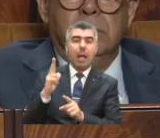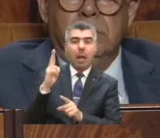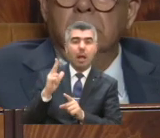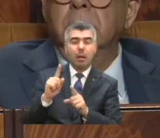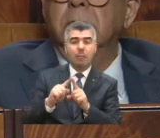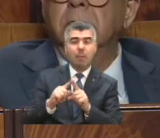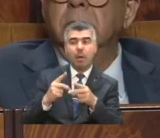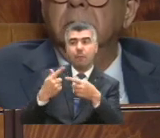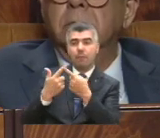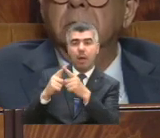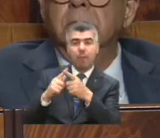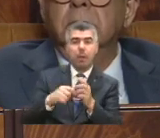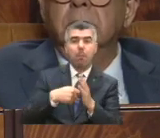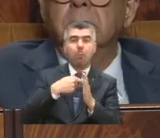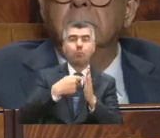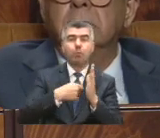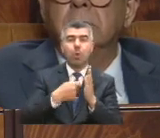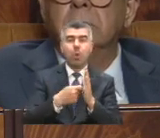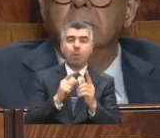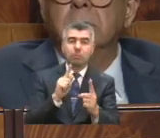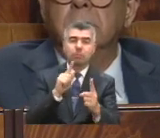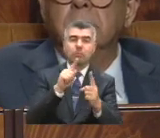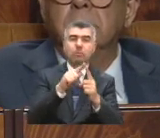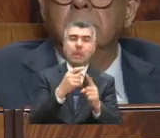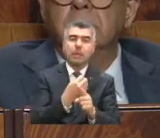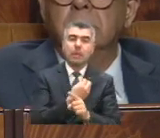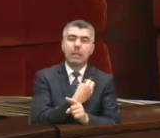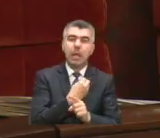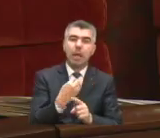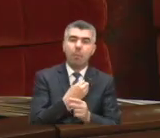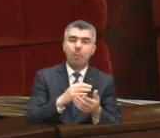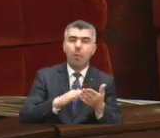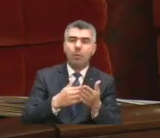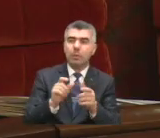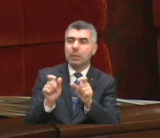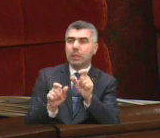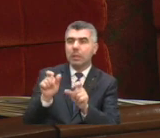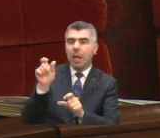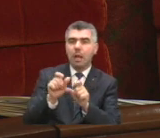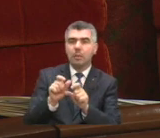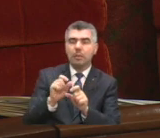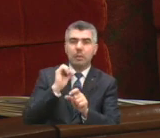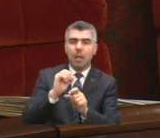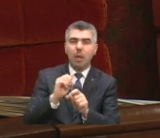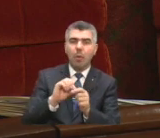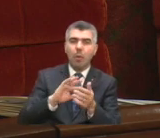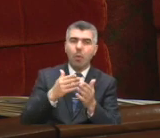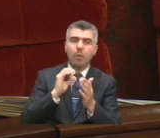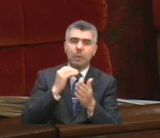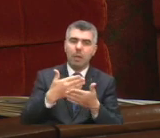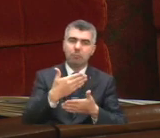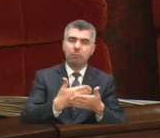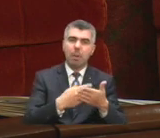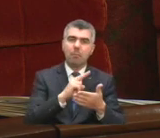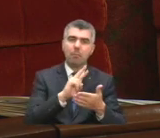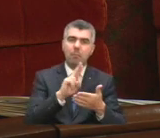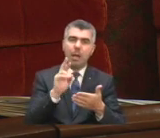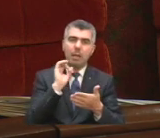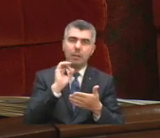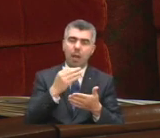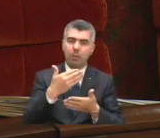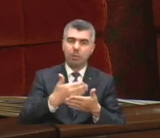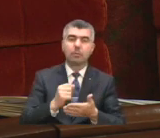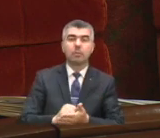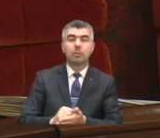من المشاريع الهادفة لتحقيق السيادة الصحية وضمان أمن وسلامة المواطنين. انتهى كلام جلالته. وفعلا